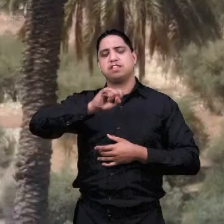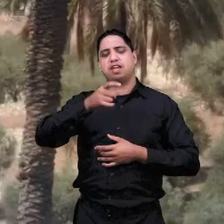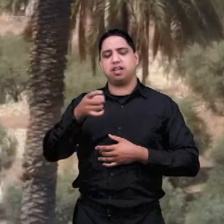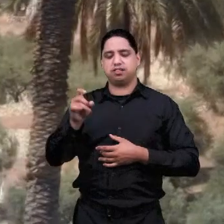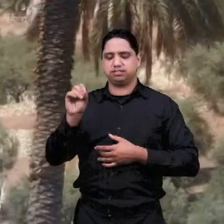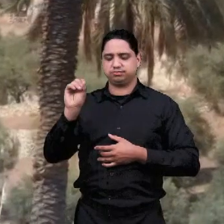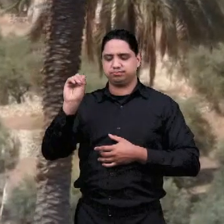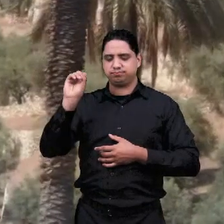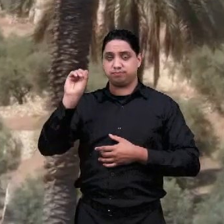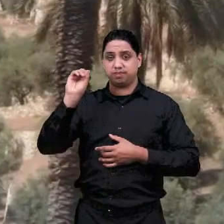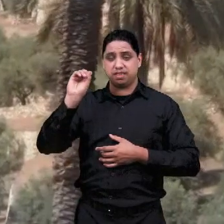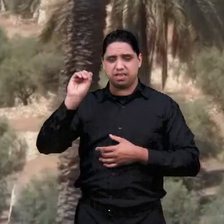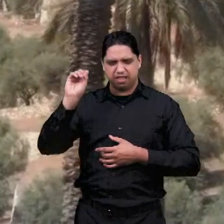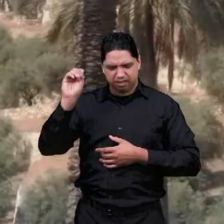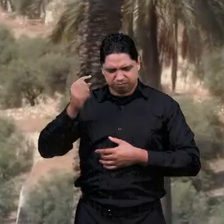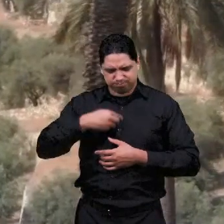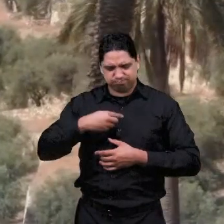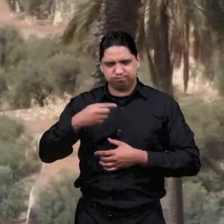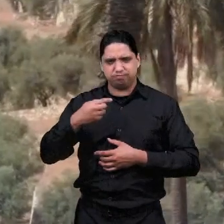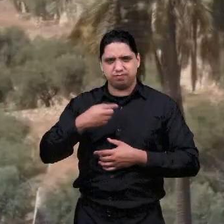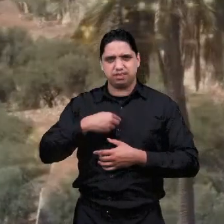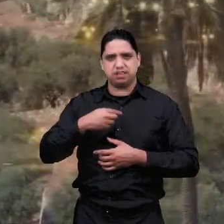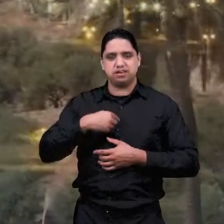Ma terre est Sion.